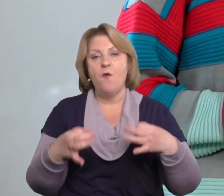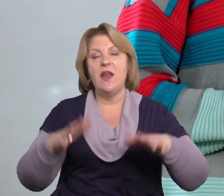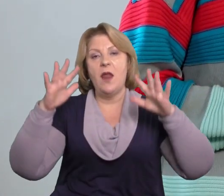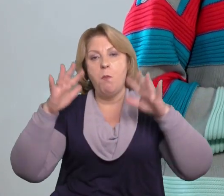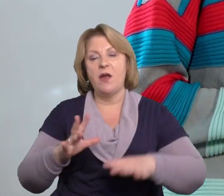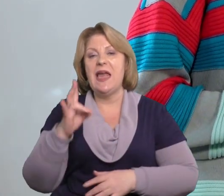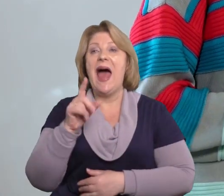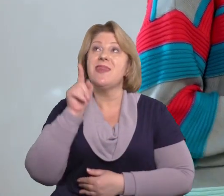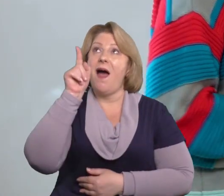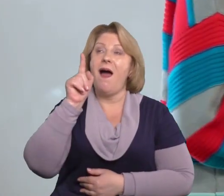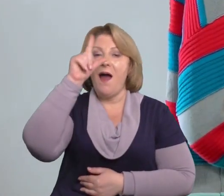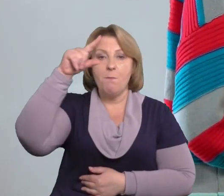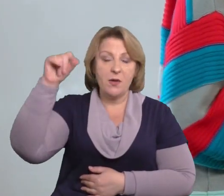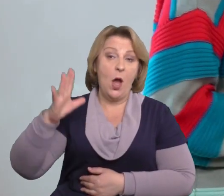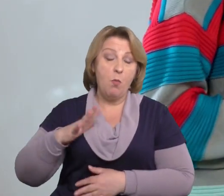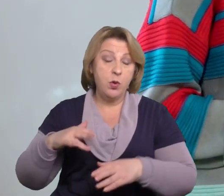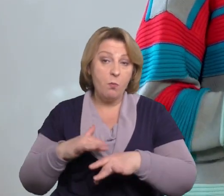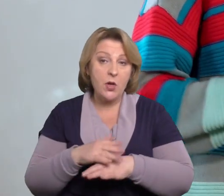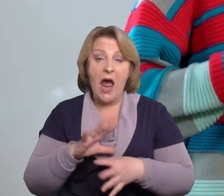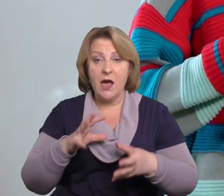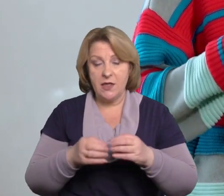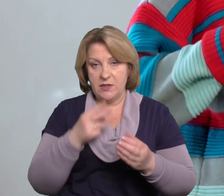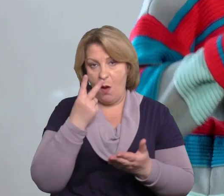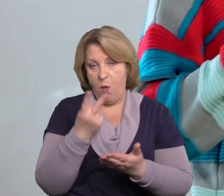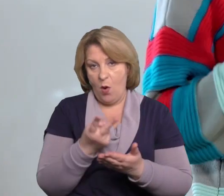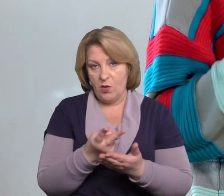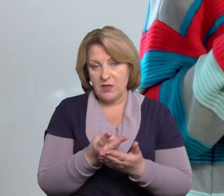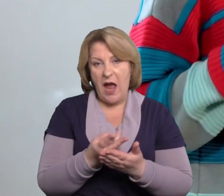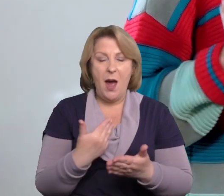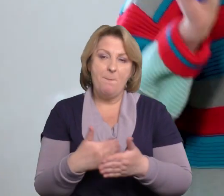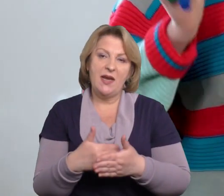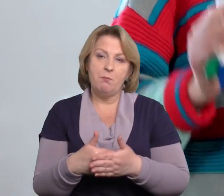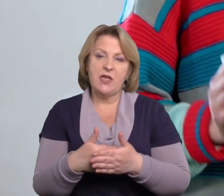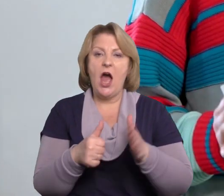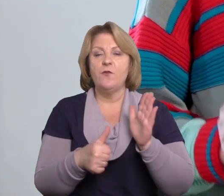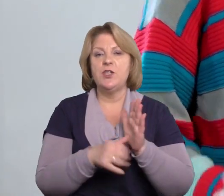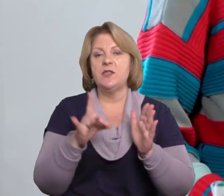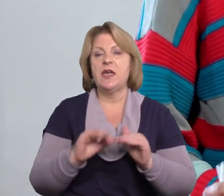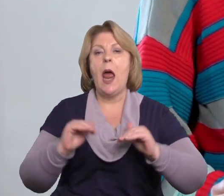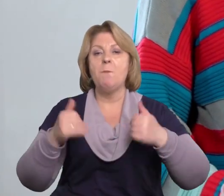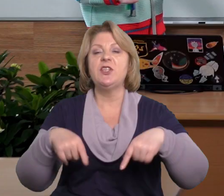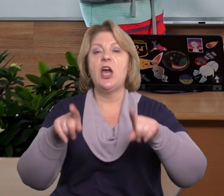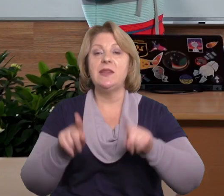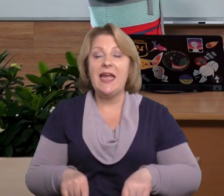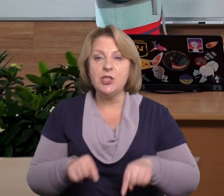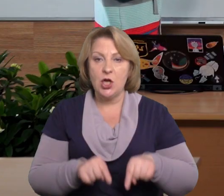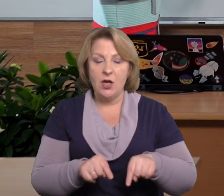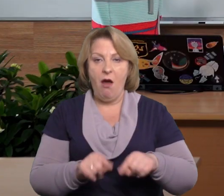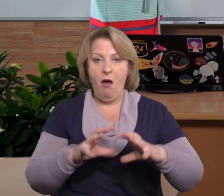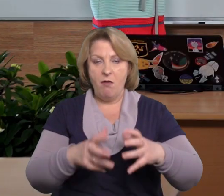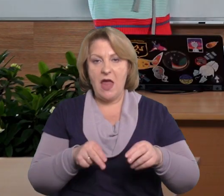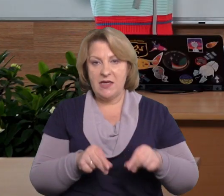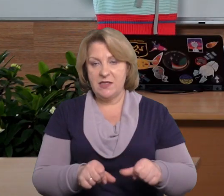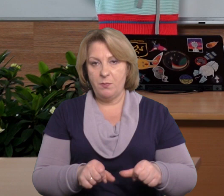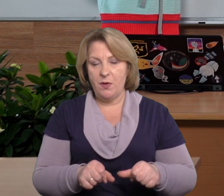було підраховано, і результати показали, що прискорення вільного падіння десь приблизно в 6 разів менше, ніж на Землі. Це